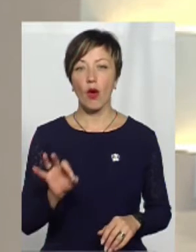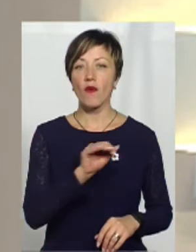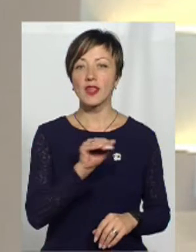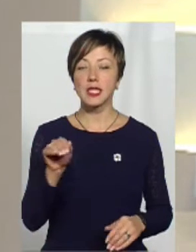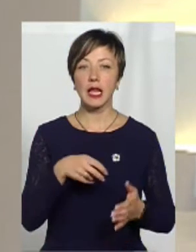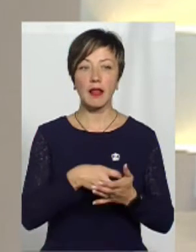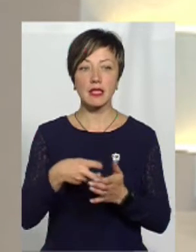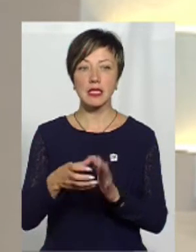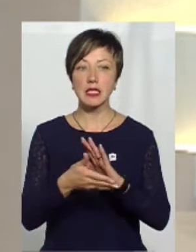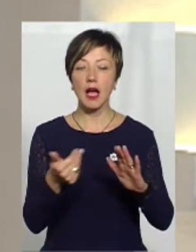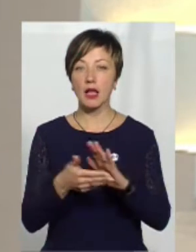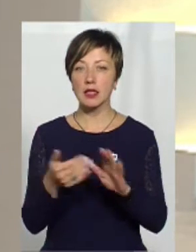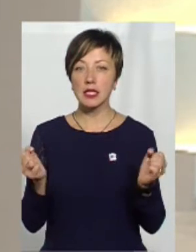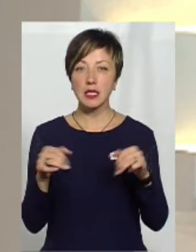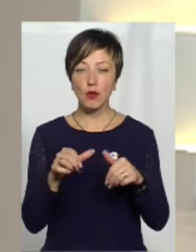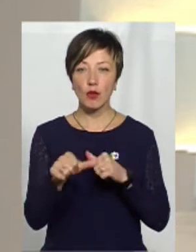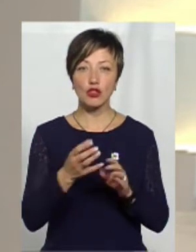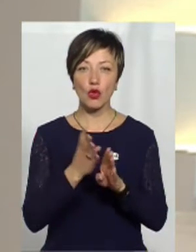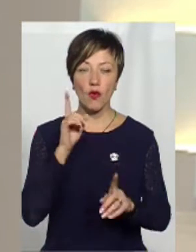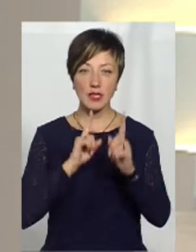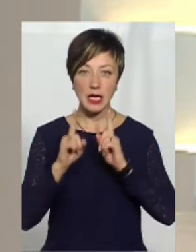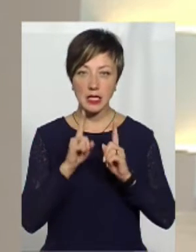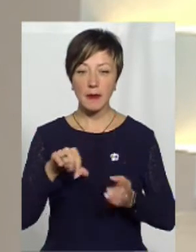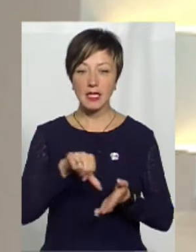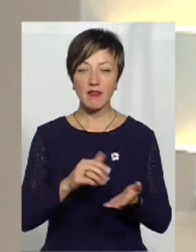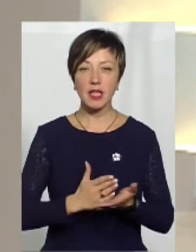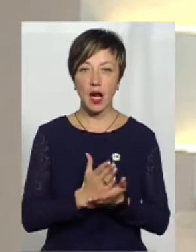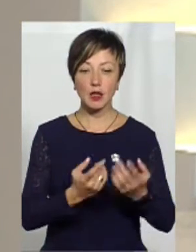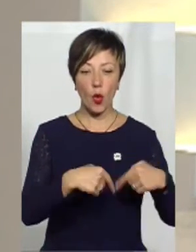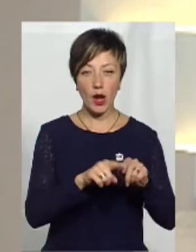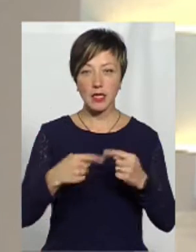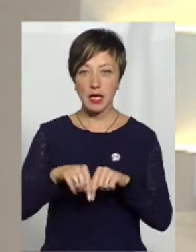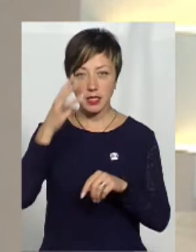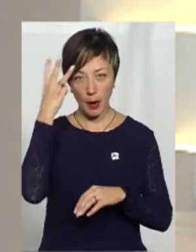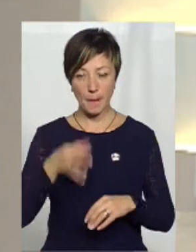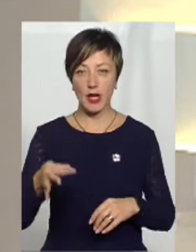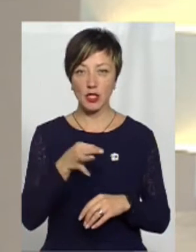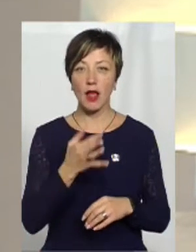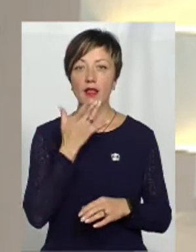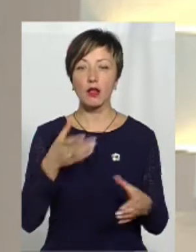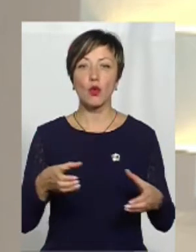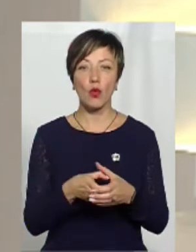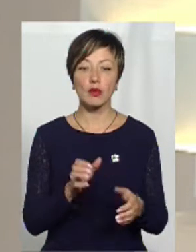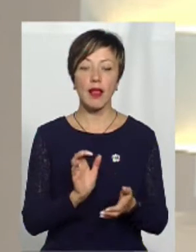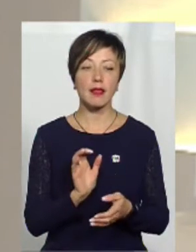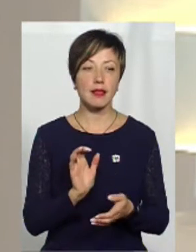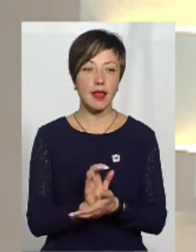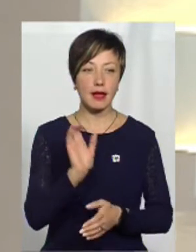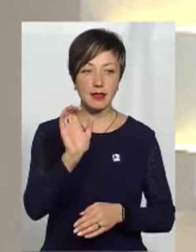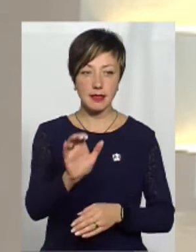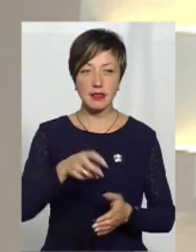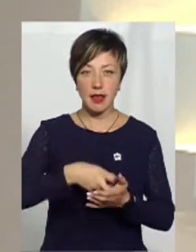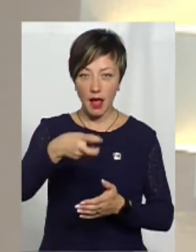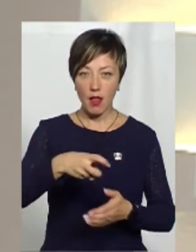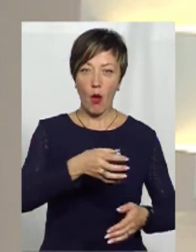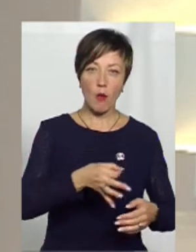Офіційні листи із закликами скликати позачергові сесії представники ветеранських організацій Хмельниччини та Нацкорпусу надіслали в обласну